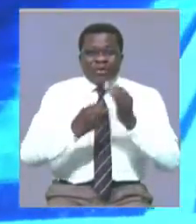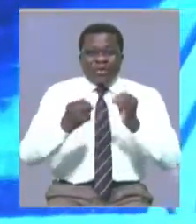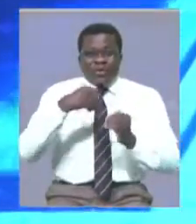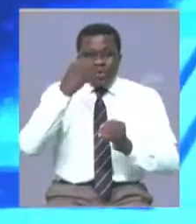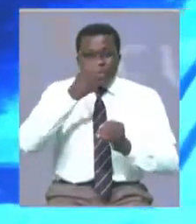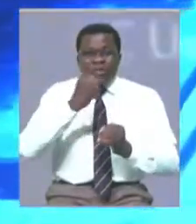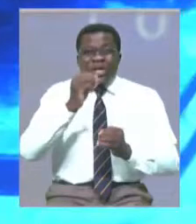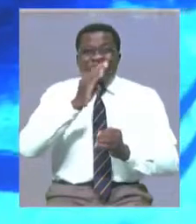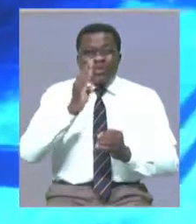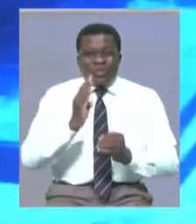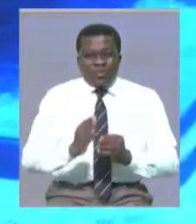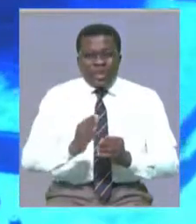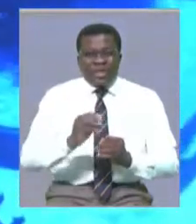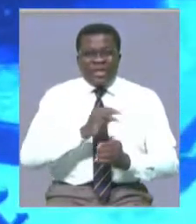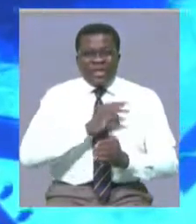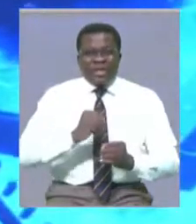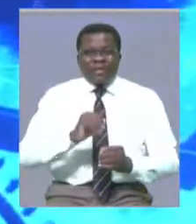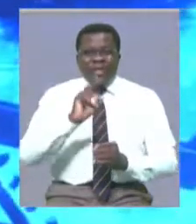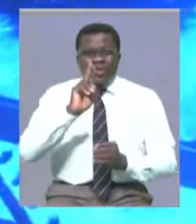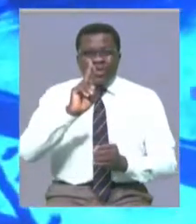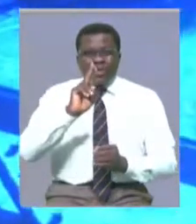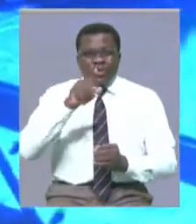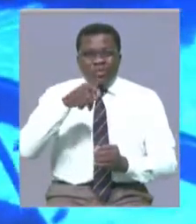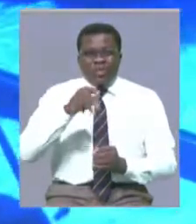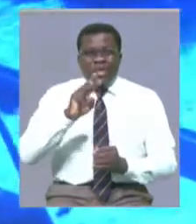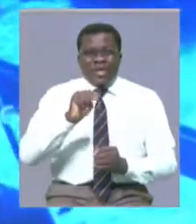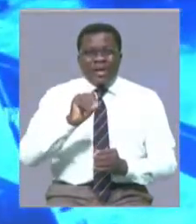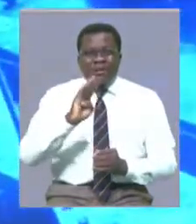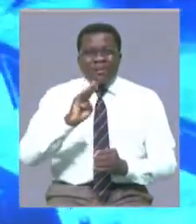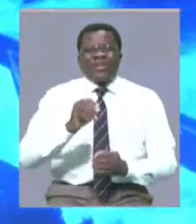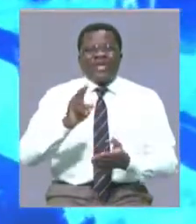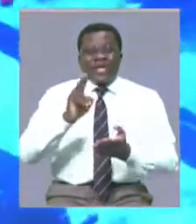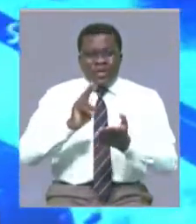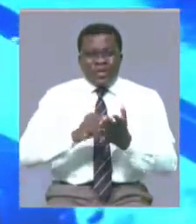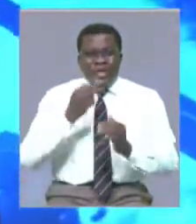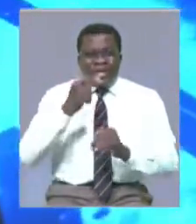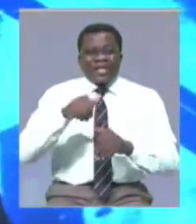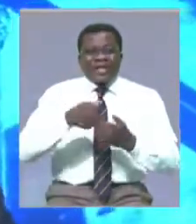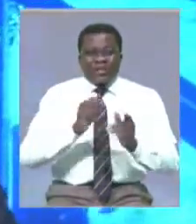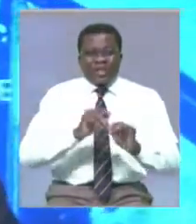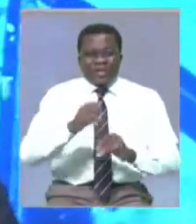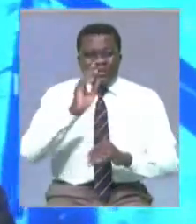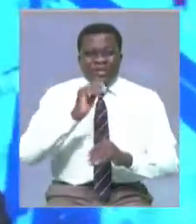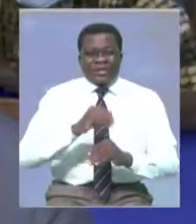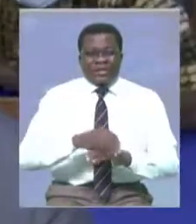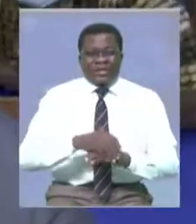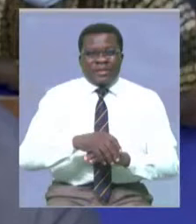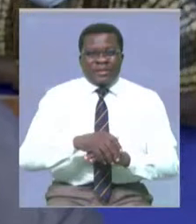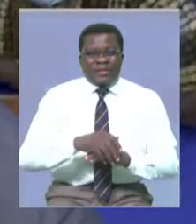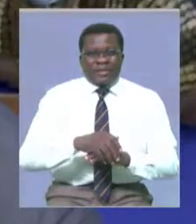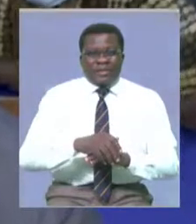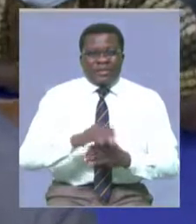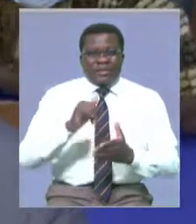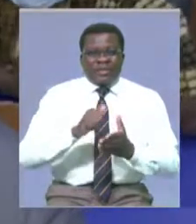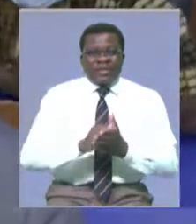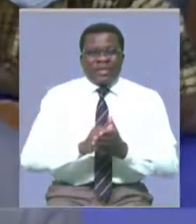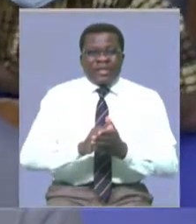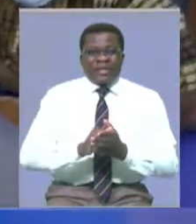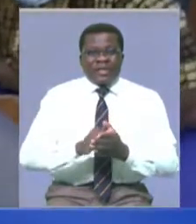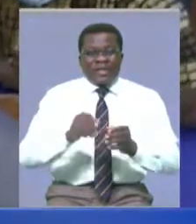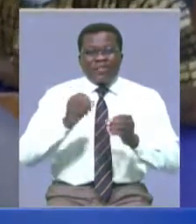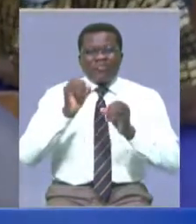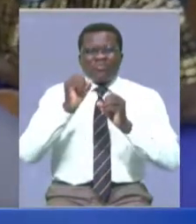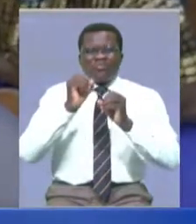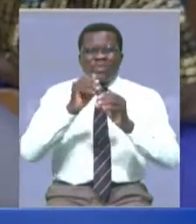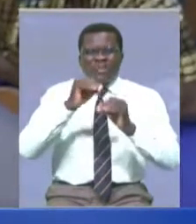européenne au Bénin et les membres de l'UPMB. Le reportage est signé Blaise Adampo et Patrick Imabo. C'est un parterre d'hommes